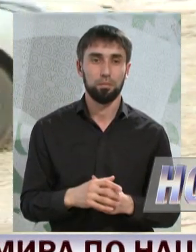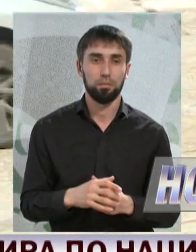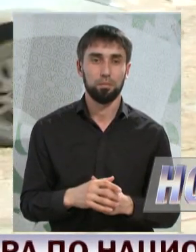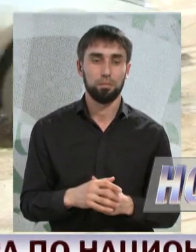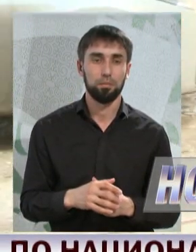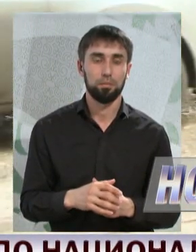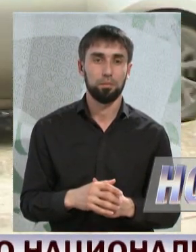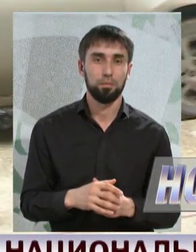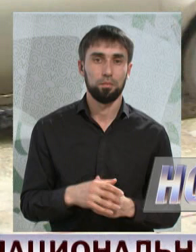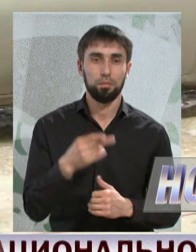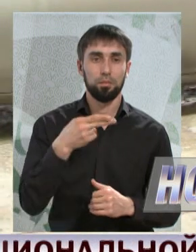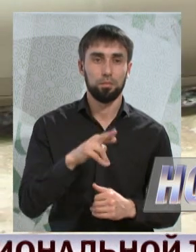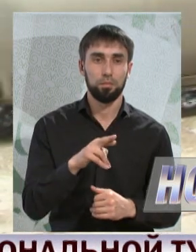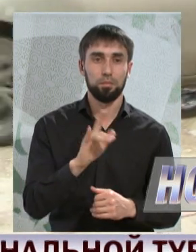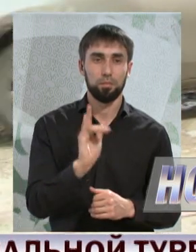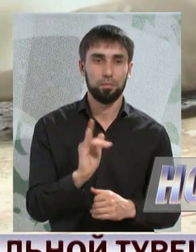да.